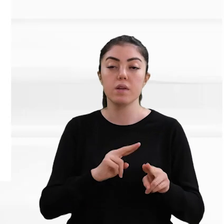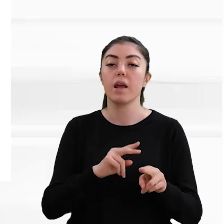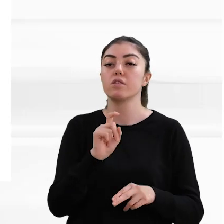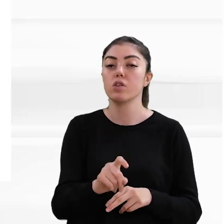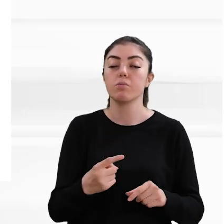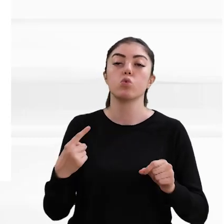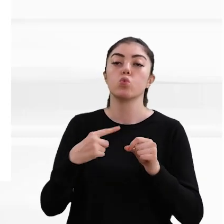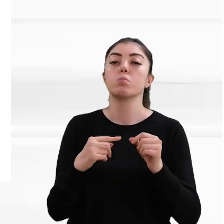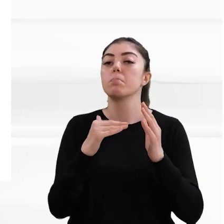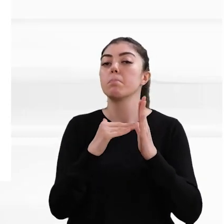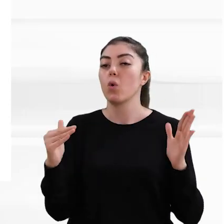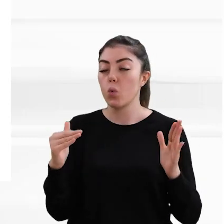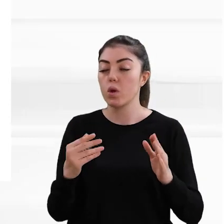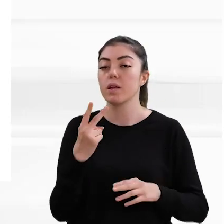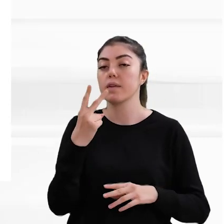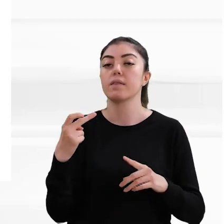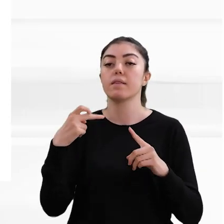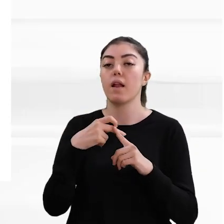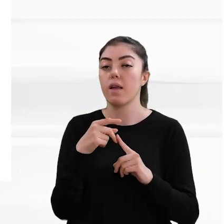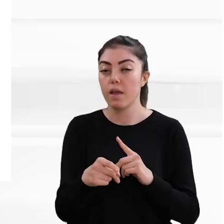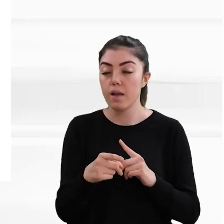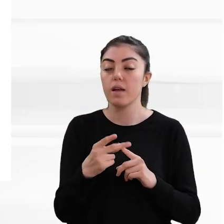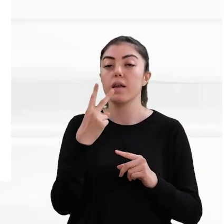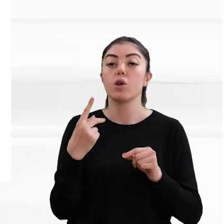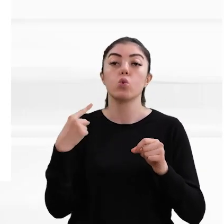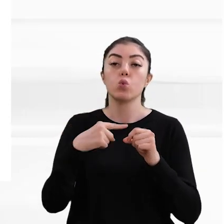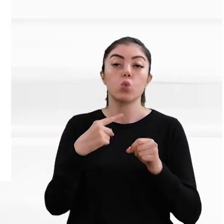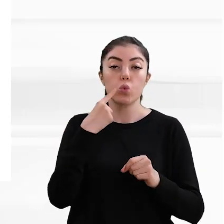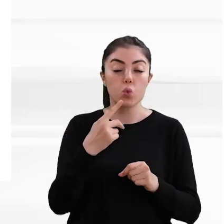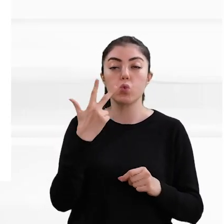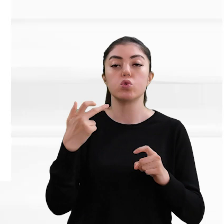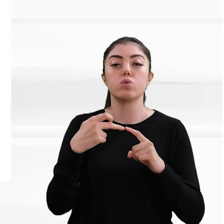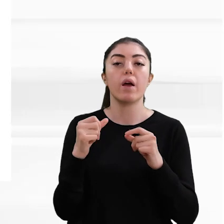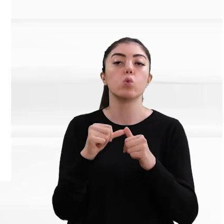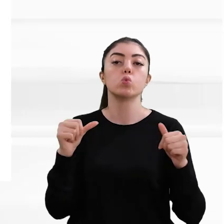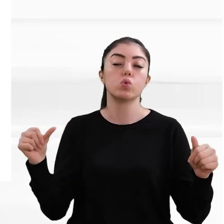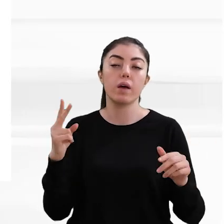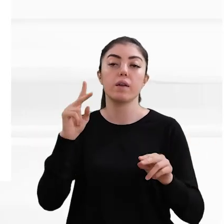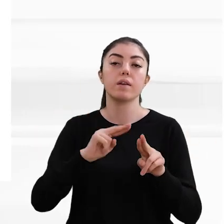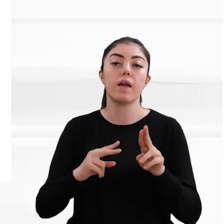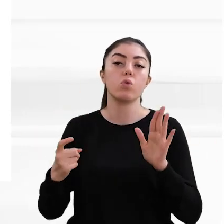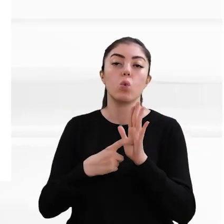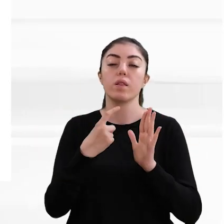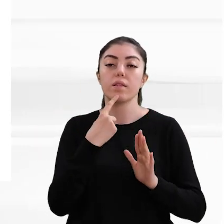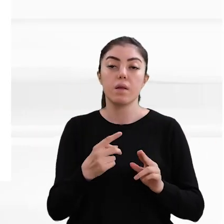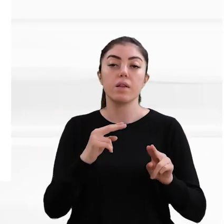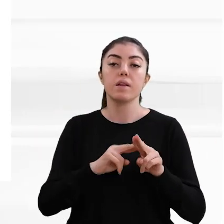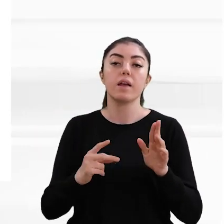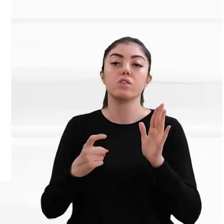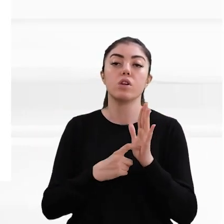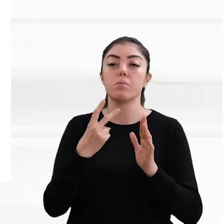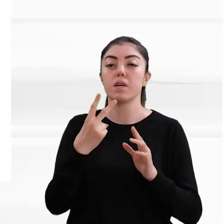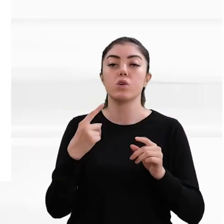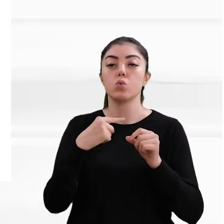K çarpı Q bölü 2R, 2Q yükünden ise 3R uzakta K noktası,